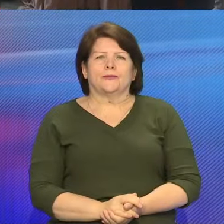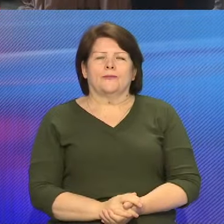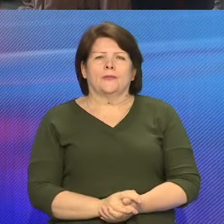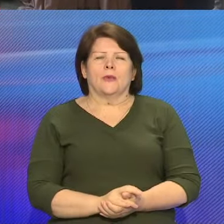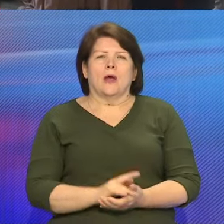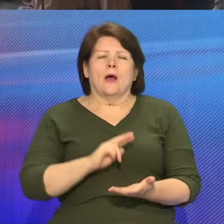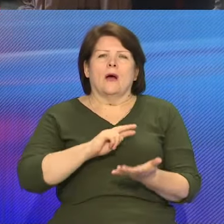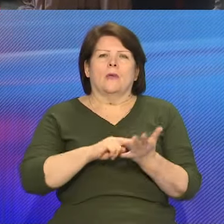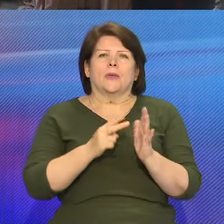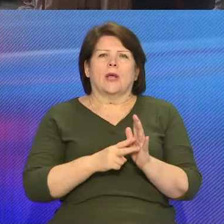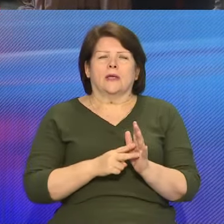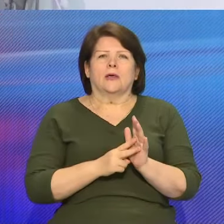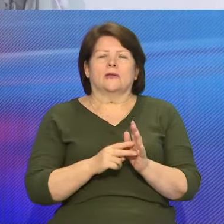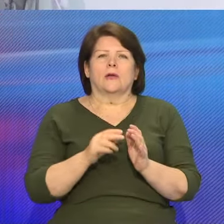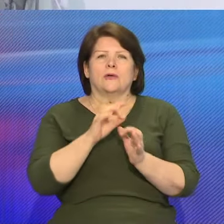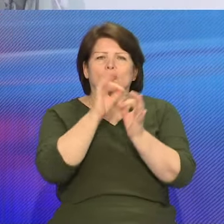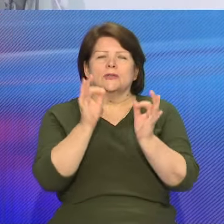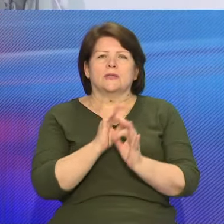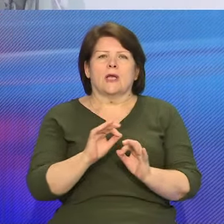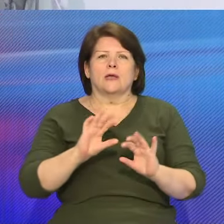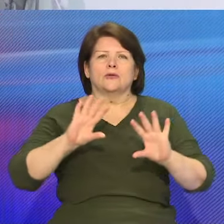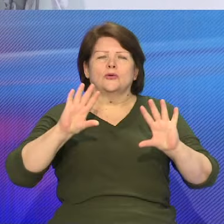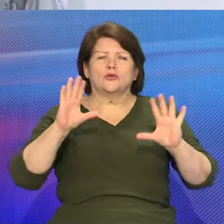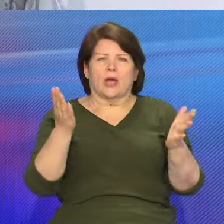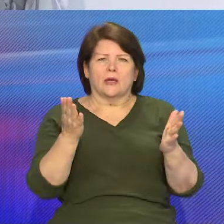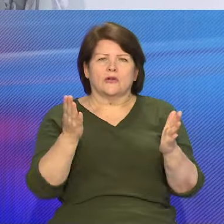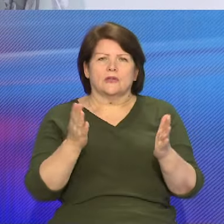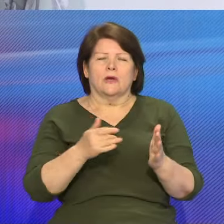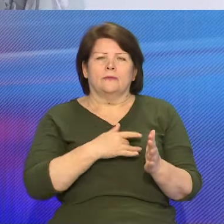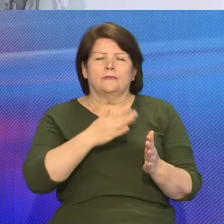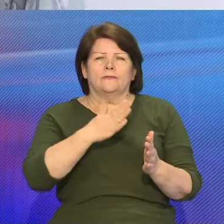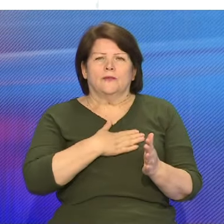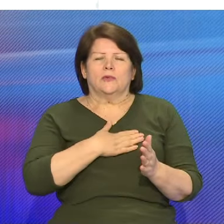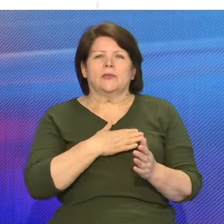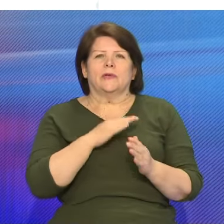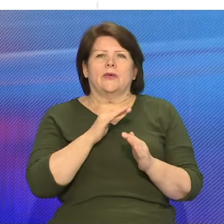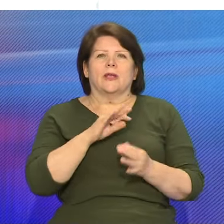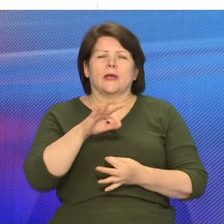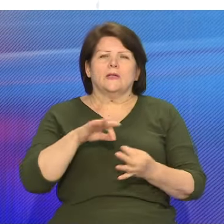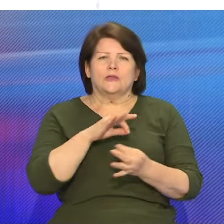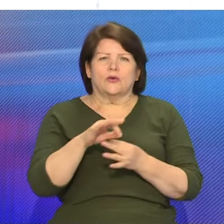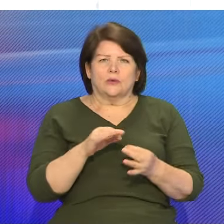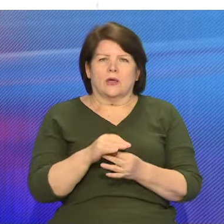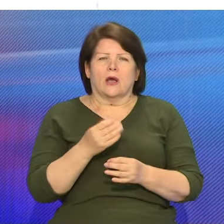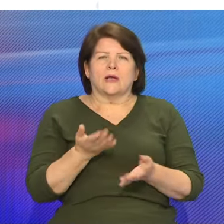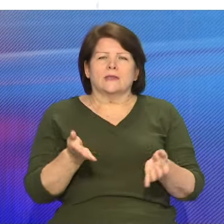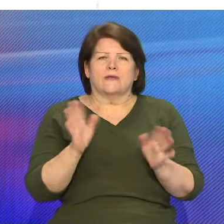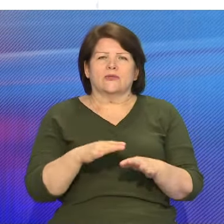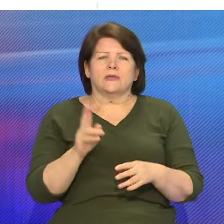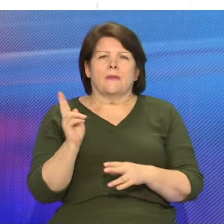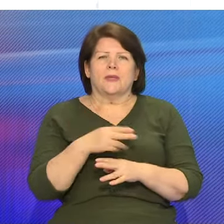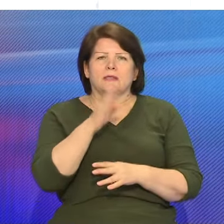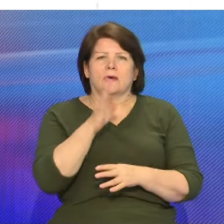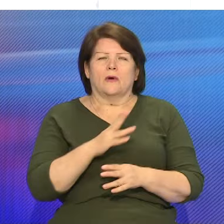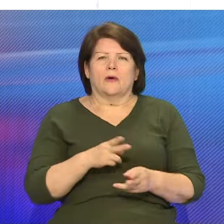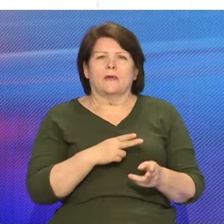Фотапроект «Цуды здараюцца», які папулярызуе практыку усынаўлення дзяцей-сірот і непаўналетніх, што засталіся без апекі бацькоў, завітаў